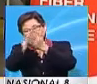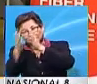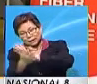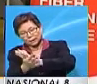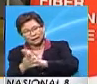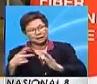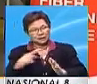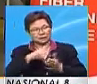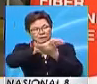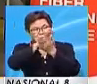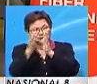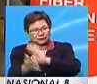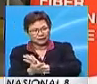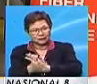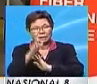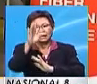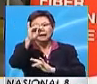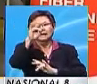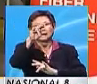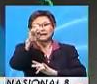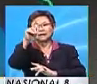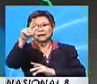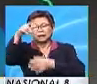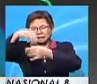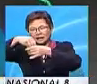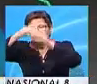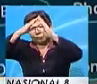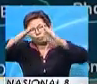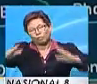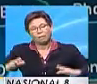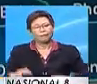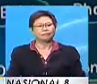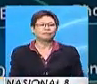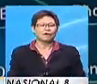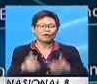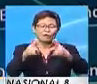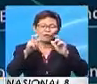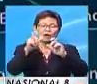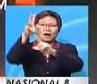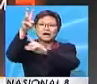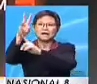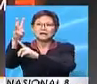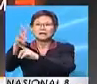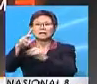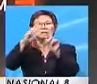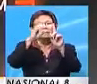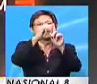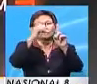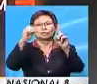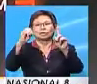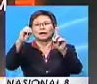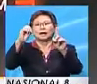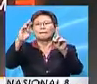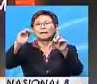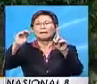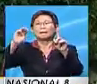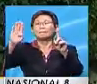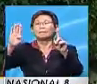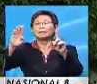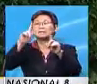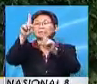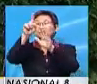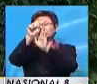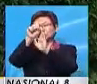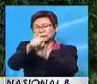call the intel inside dalam rumah tu fiber at home menawarkan kelajuan internet sehingga 100 megabit per saat untuk